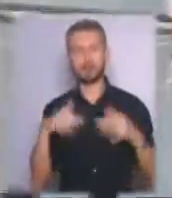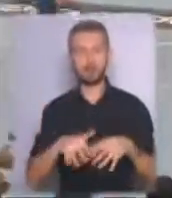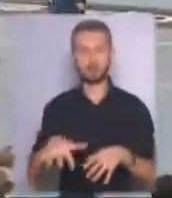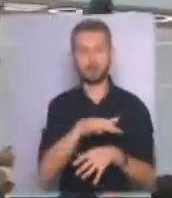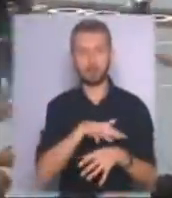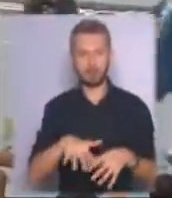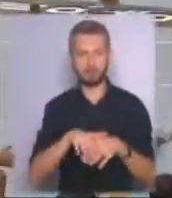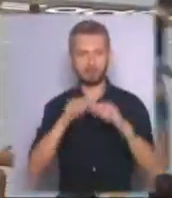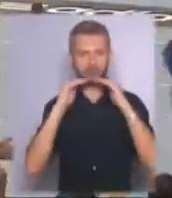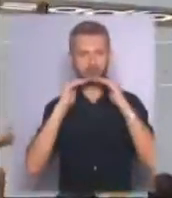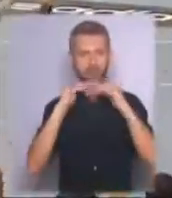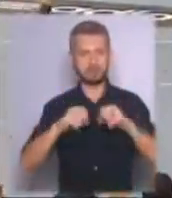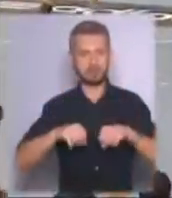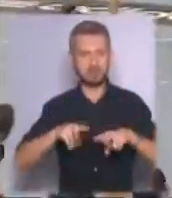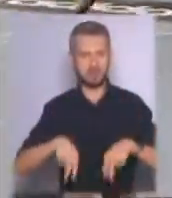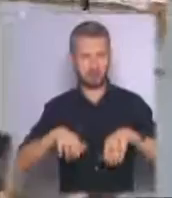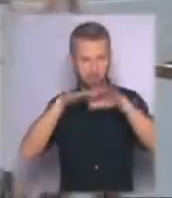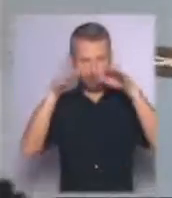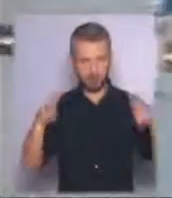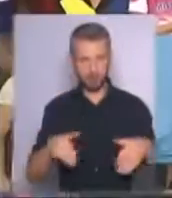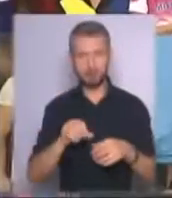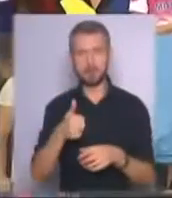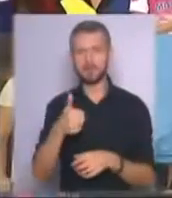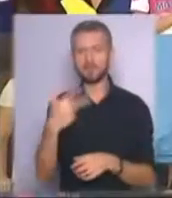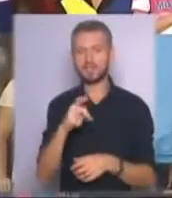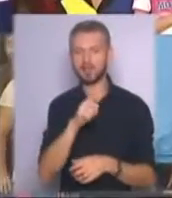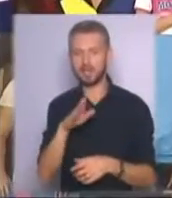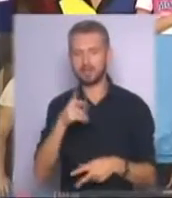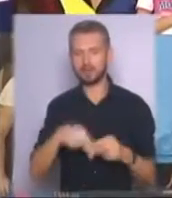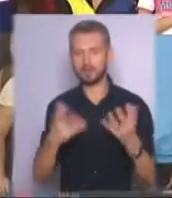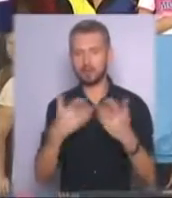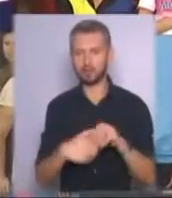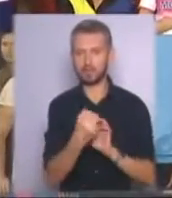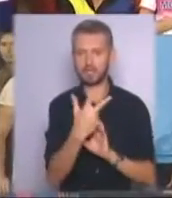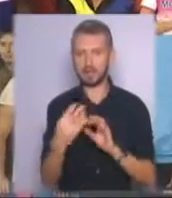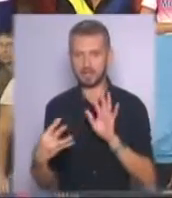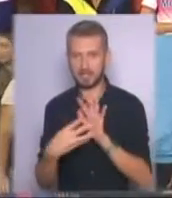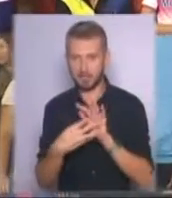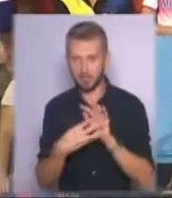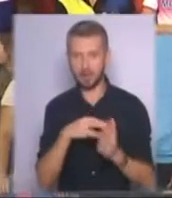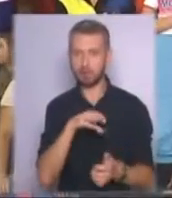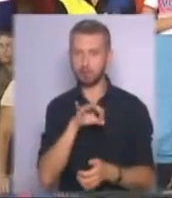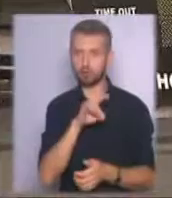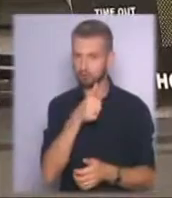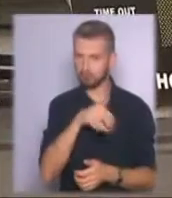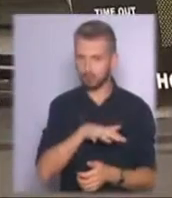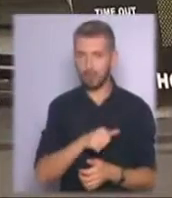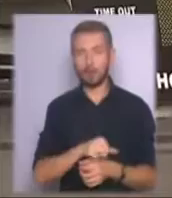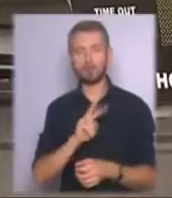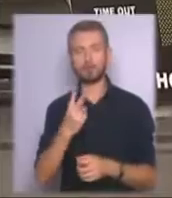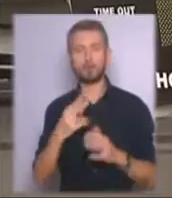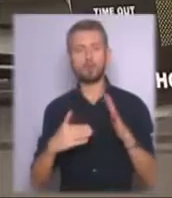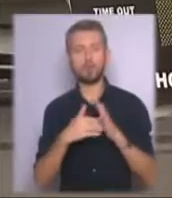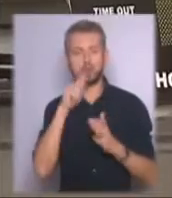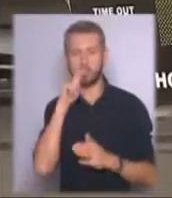накрили спеціальним покриттям. Перша 30-хвилинка закінчилася з рахунком 13-9 на користь «Мотора». У другому таймі українці